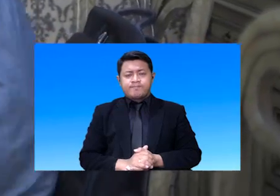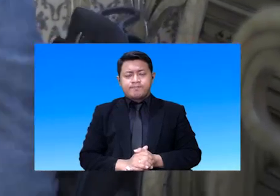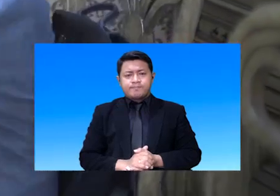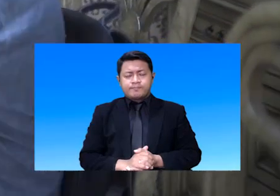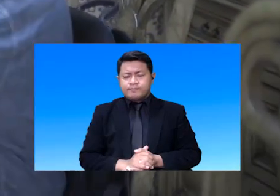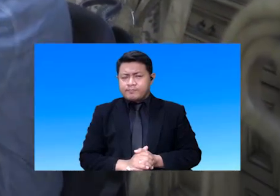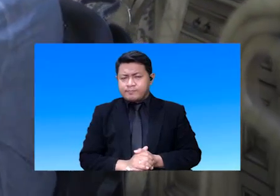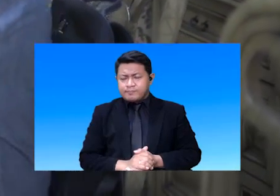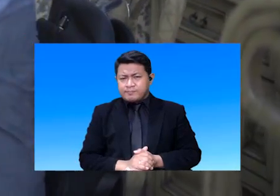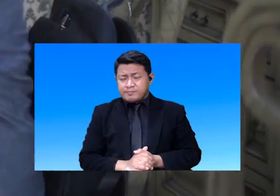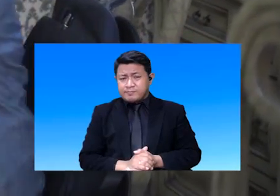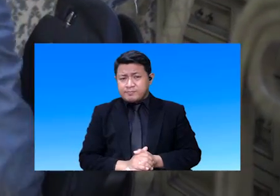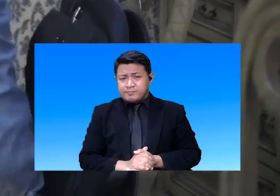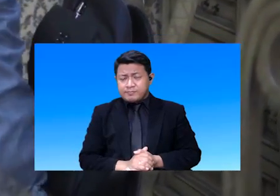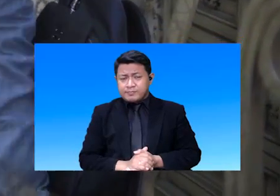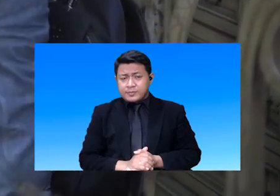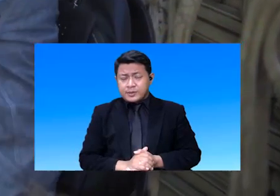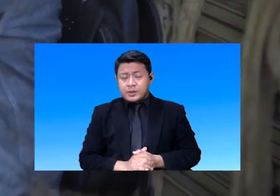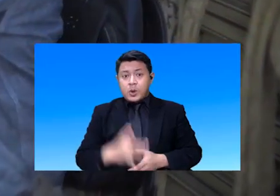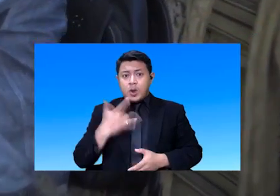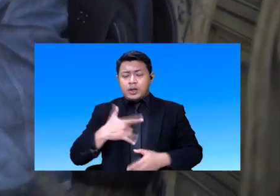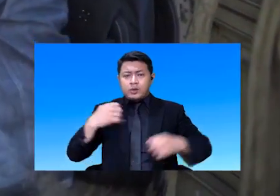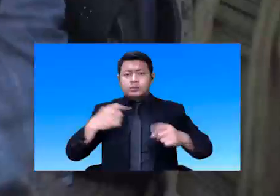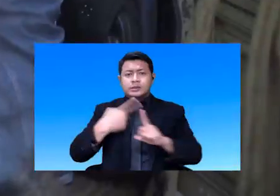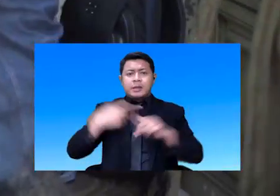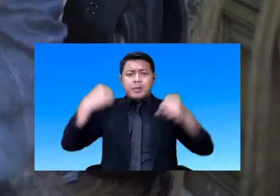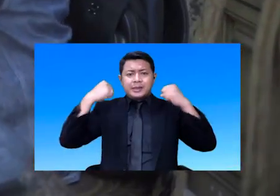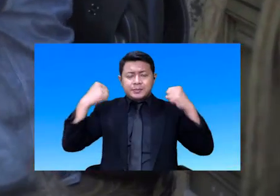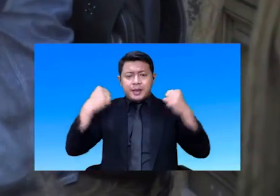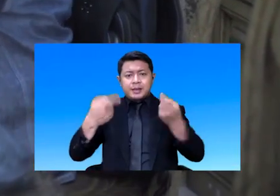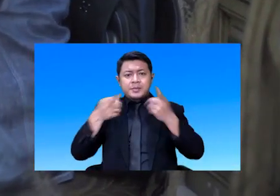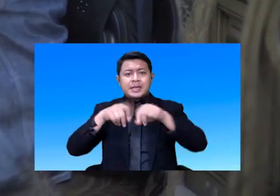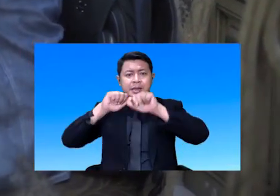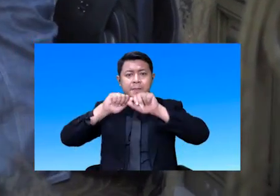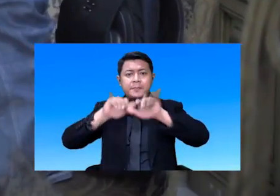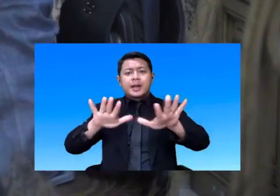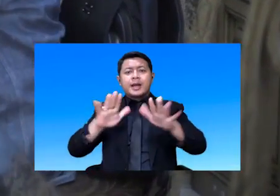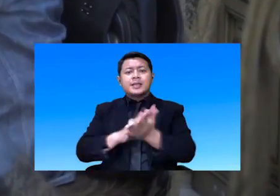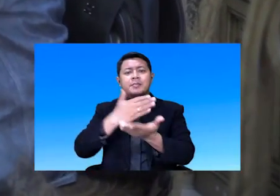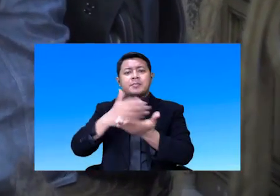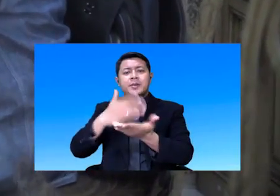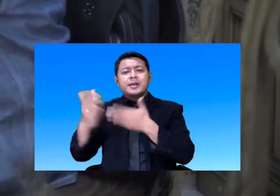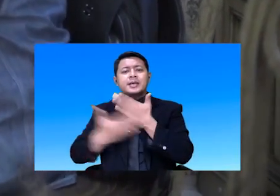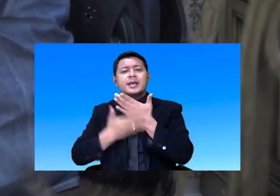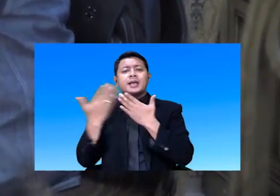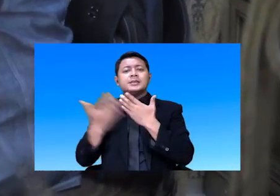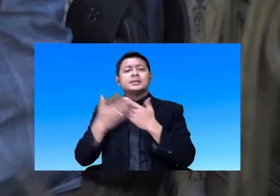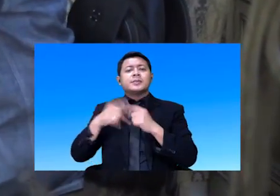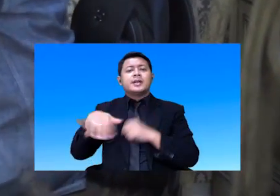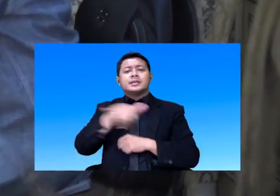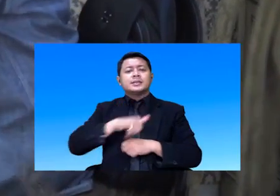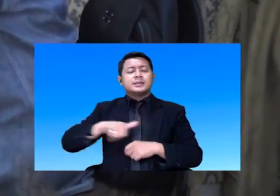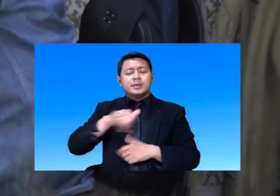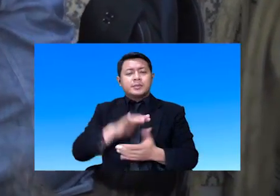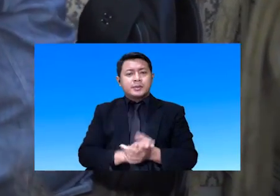dengerin khotbahnya Ramadan nih, Pak. Tambah semangat deh aku untuk menjadi berkat dan berbagi kasih dengan sesama.